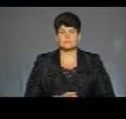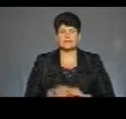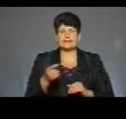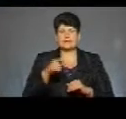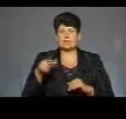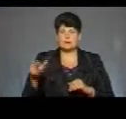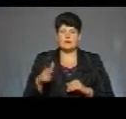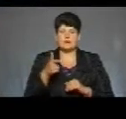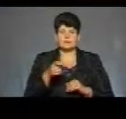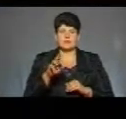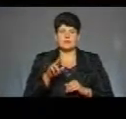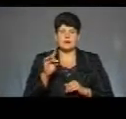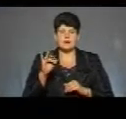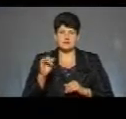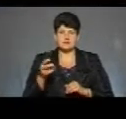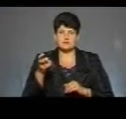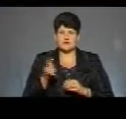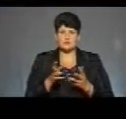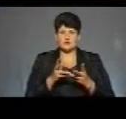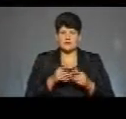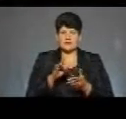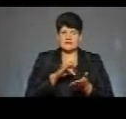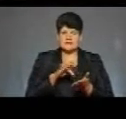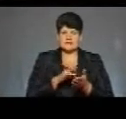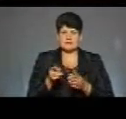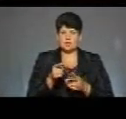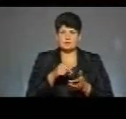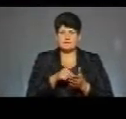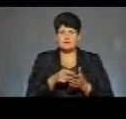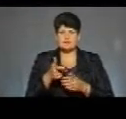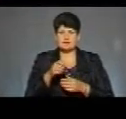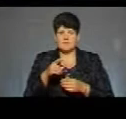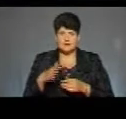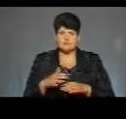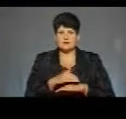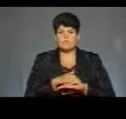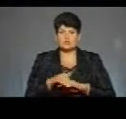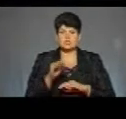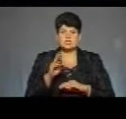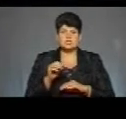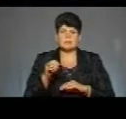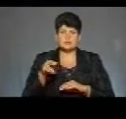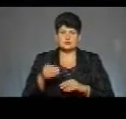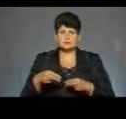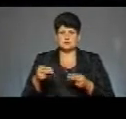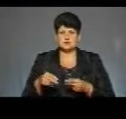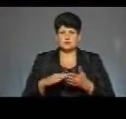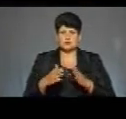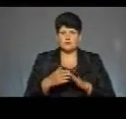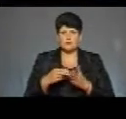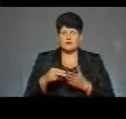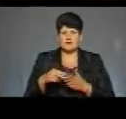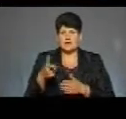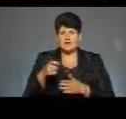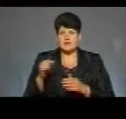Тернополянка Ганна Ярич прийшла в розрахунковий центр «Тернопільміськгазу» на вулиці Шептицького, щоб укласти угоду про купівлю газу на зимовий